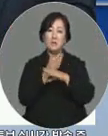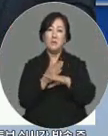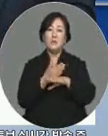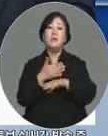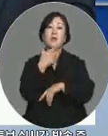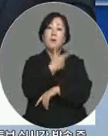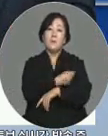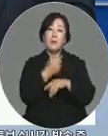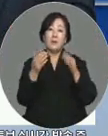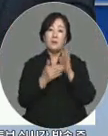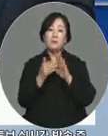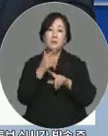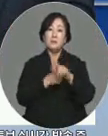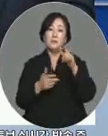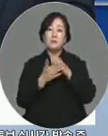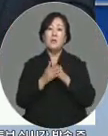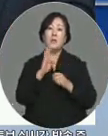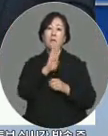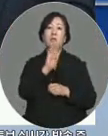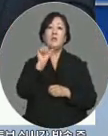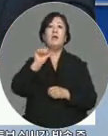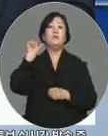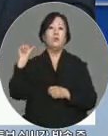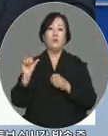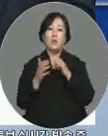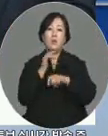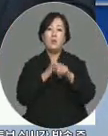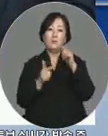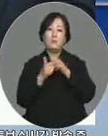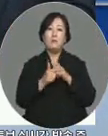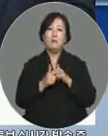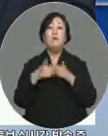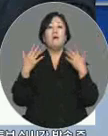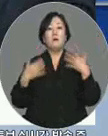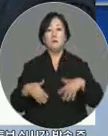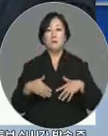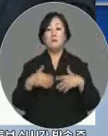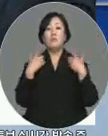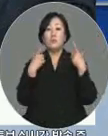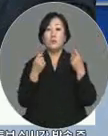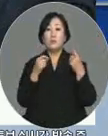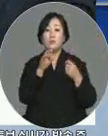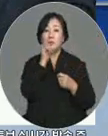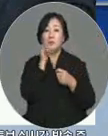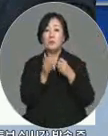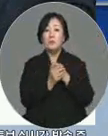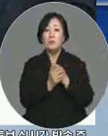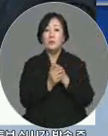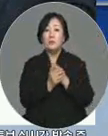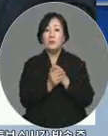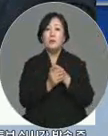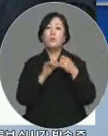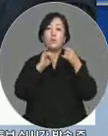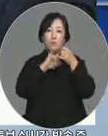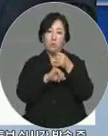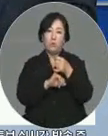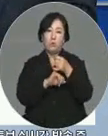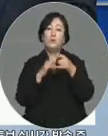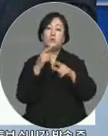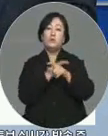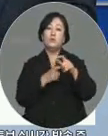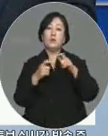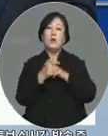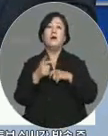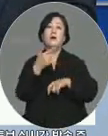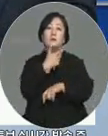예. 이분들이 이제 BA5에 굉장히 취약합니다. 아하. 그래서 이분들은 반드시 추가